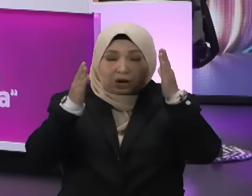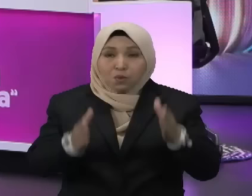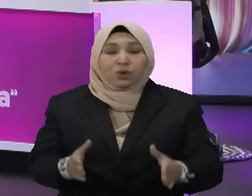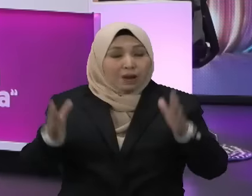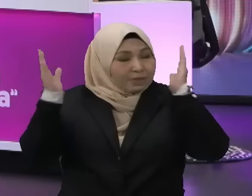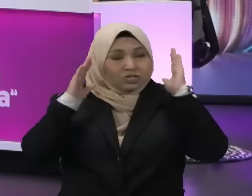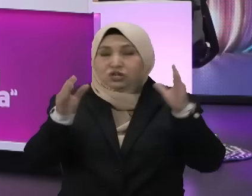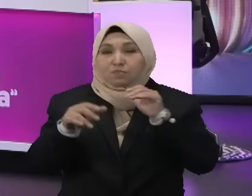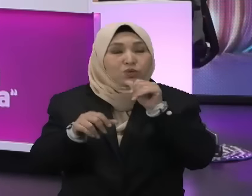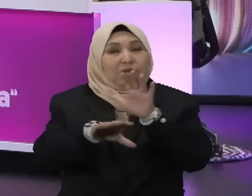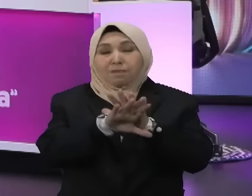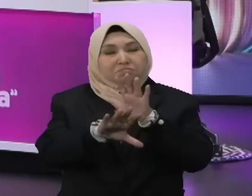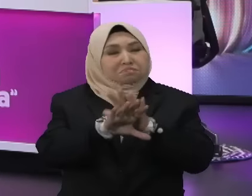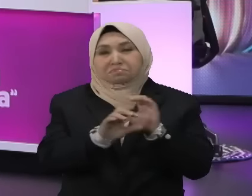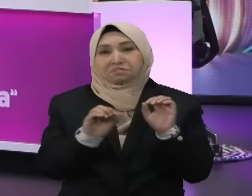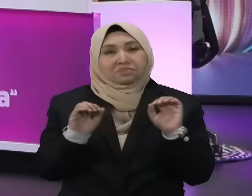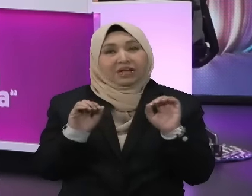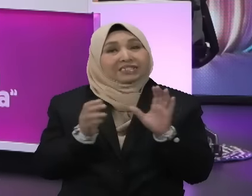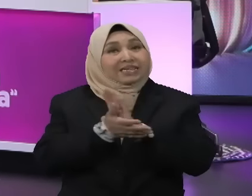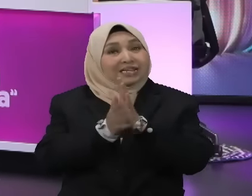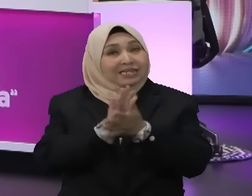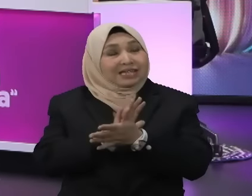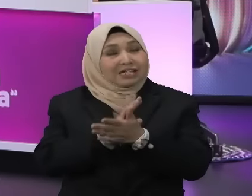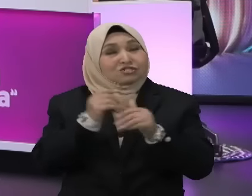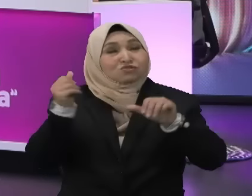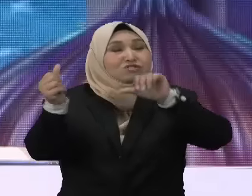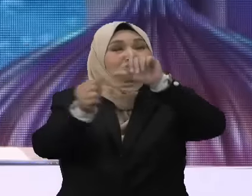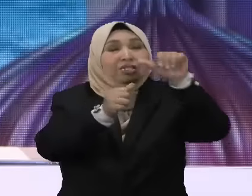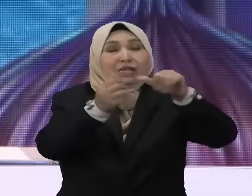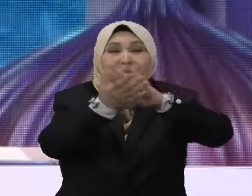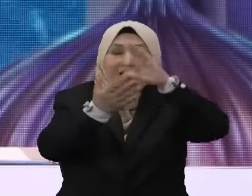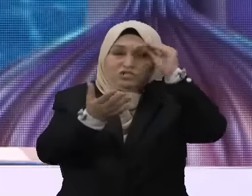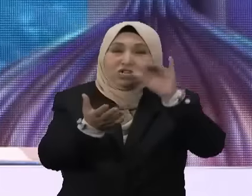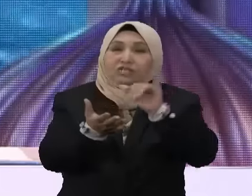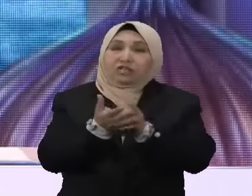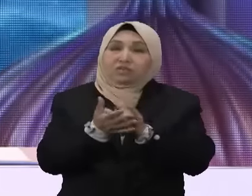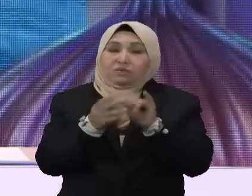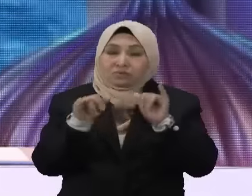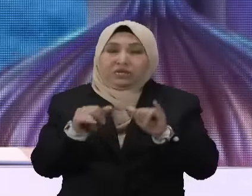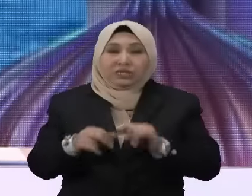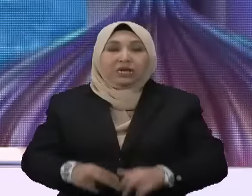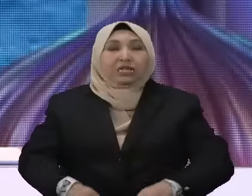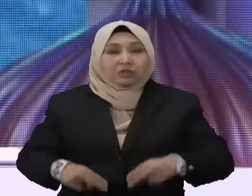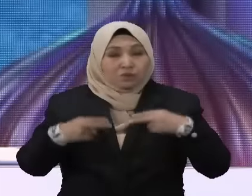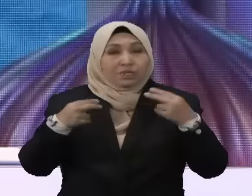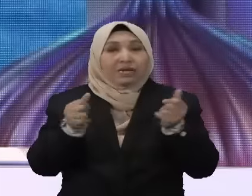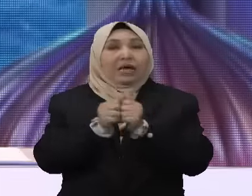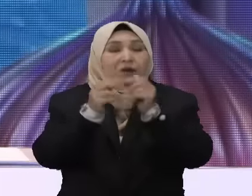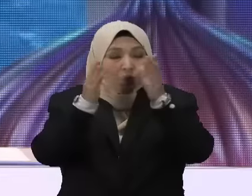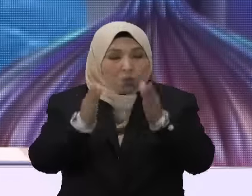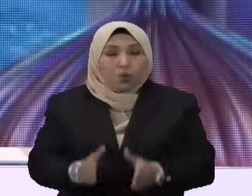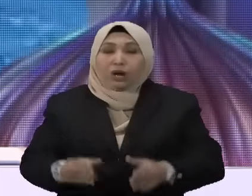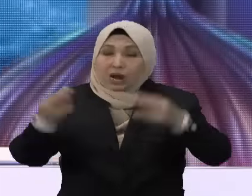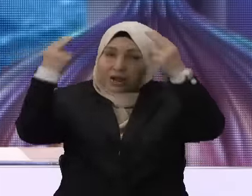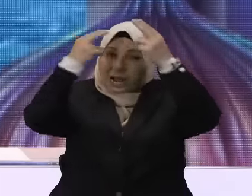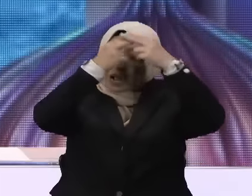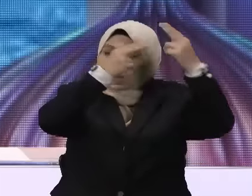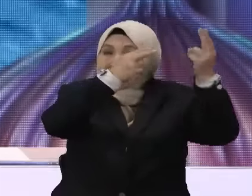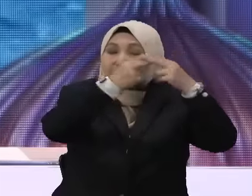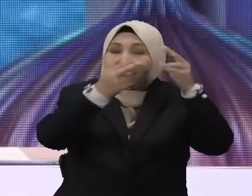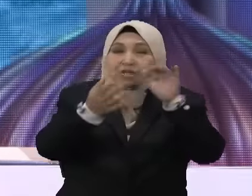pun tak ramai kat sana. Jadi suasana pembelajaran di sana tu memang kena hidup dengan orang Arab lah. Jadi di